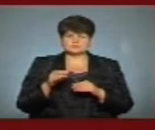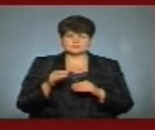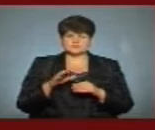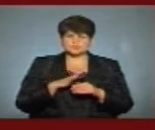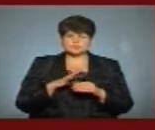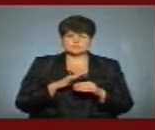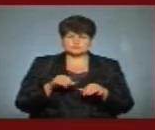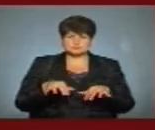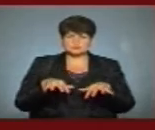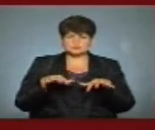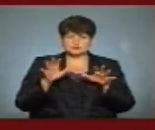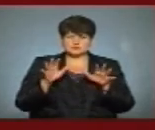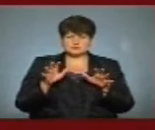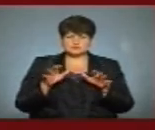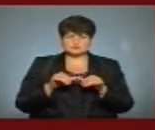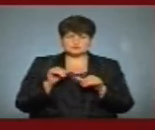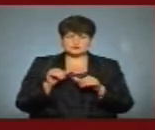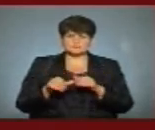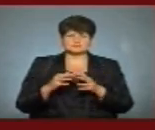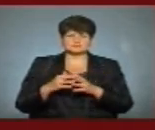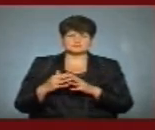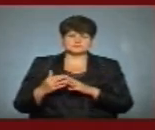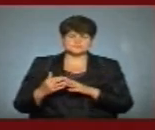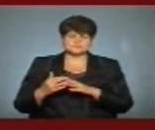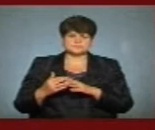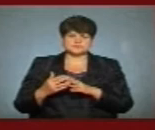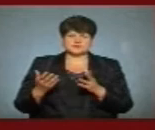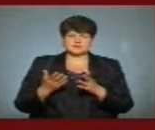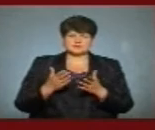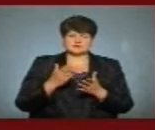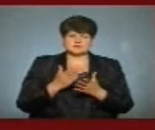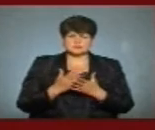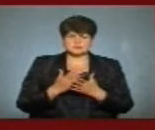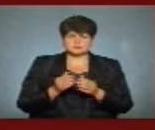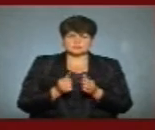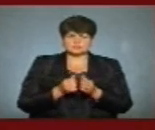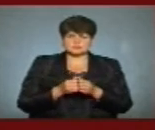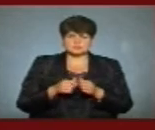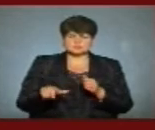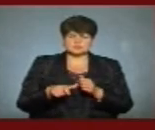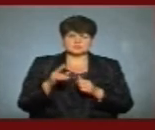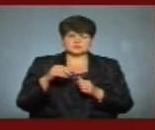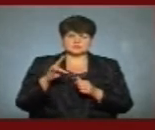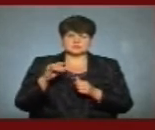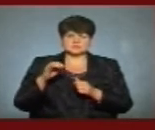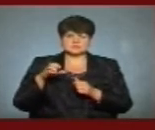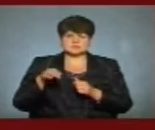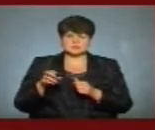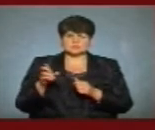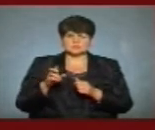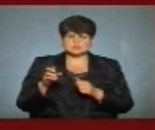відбулося підтоплення деяких населених пунктів, які знаходяться поблизу ріки Дністер у